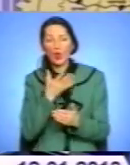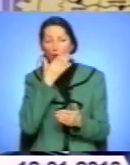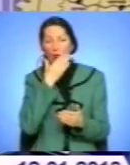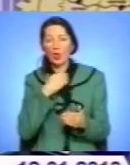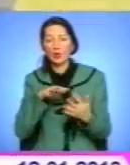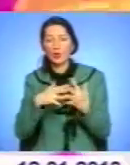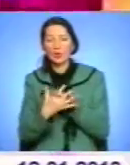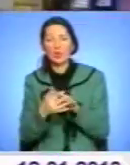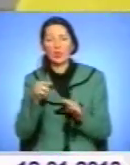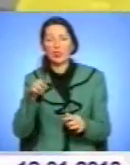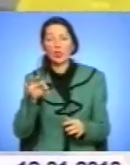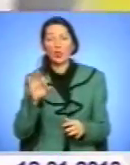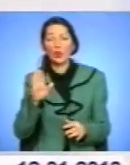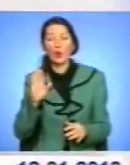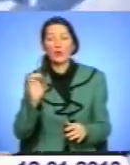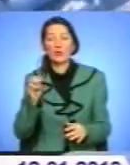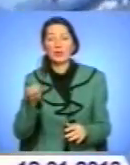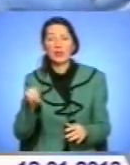Товсте.